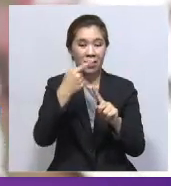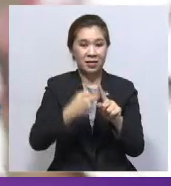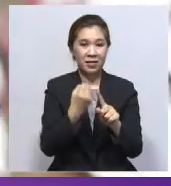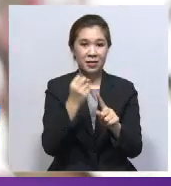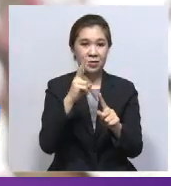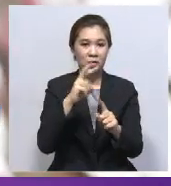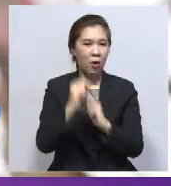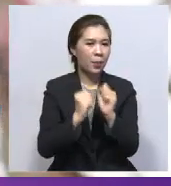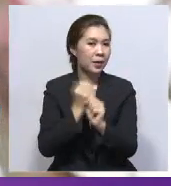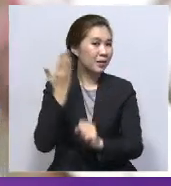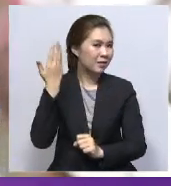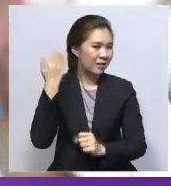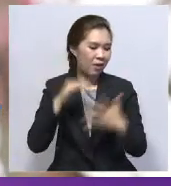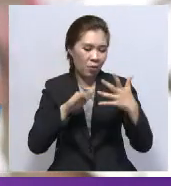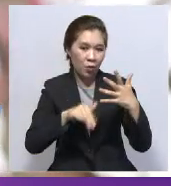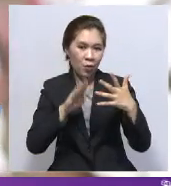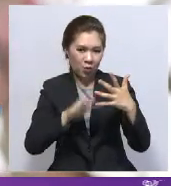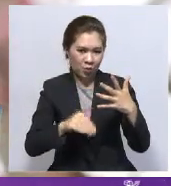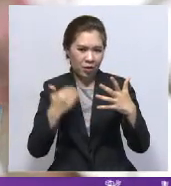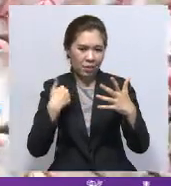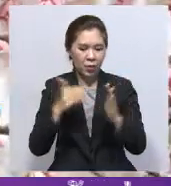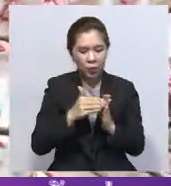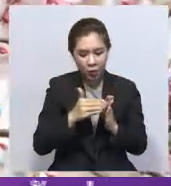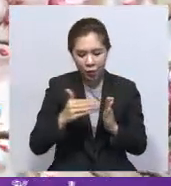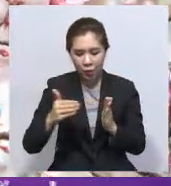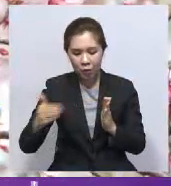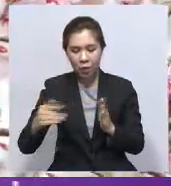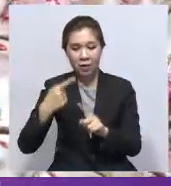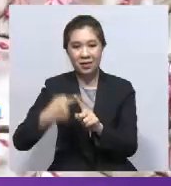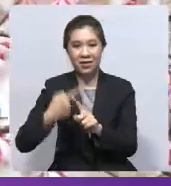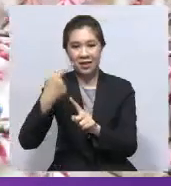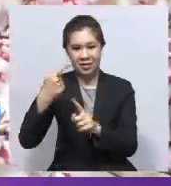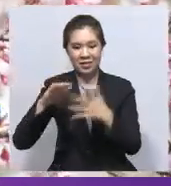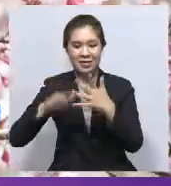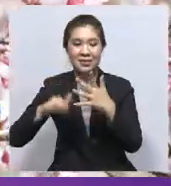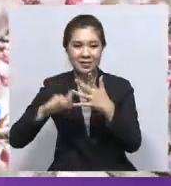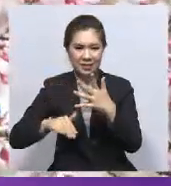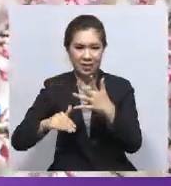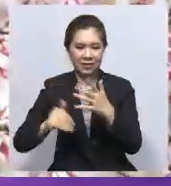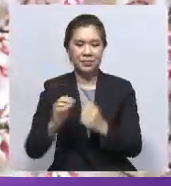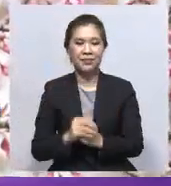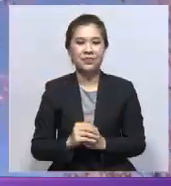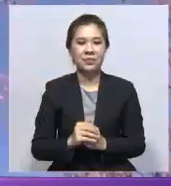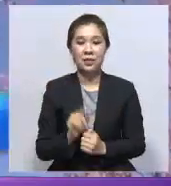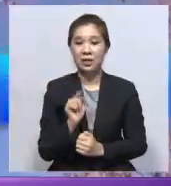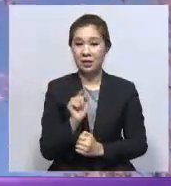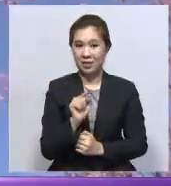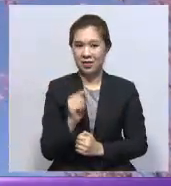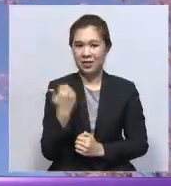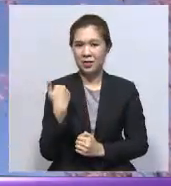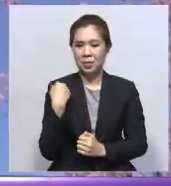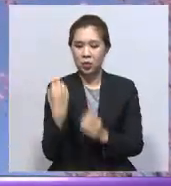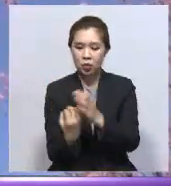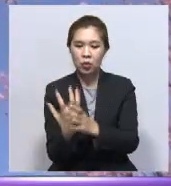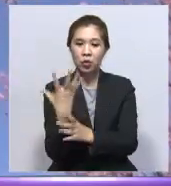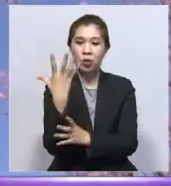มปีที่แล้วนะครับแล้วก็จะบานแบบนี้ไปจนถึงปลายเดือนมกราคมซึ่งที่ภูทับเบิกนะครับมีต้นนางพญา